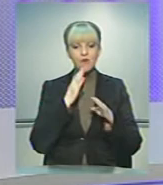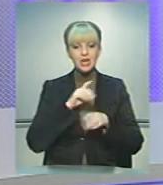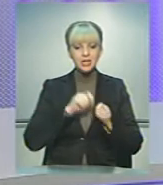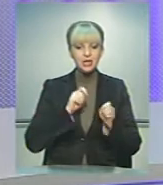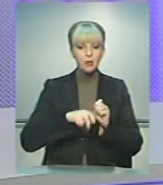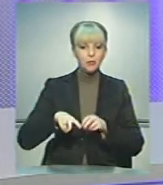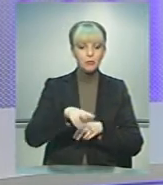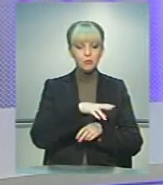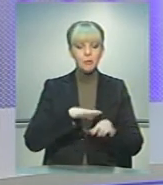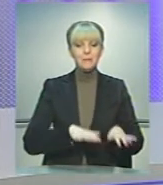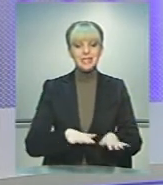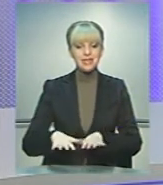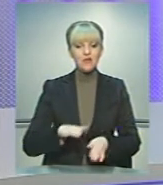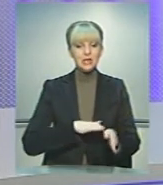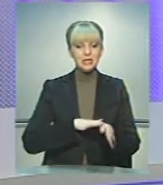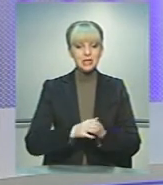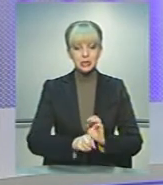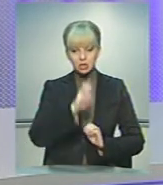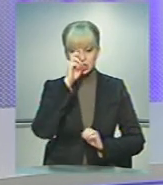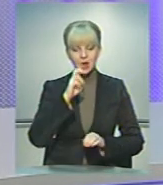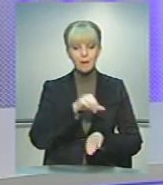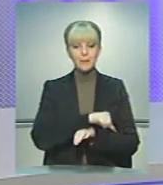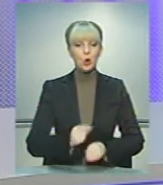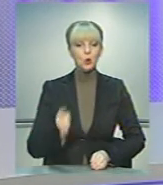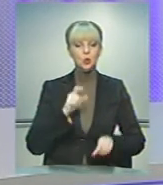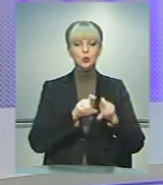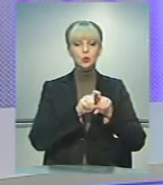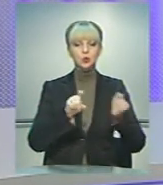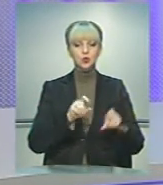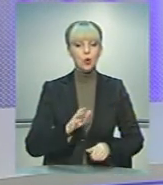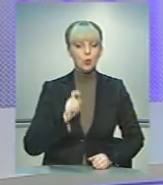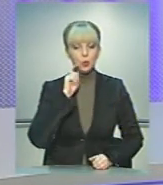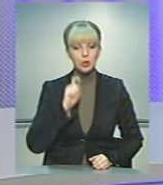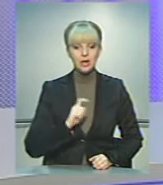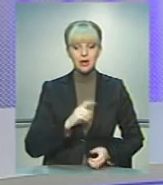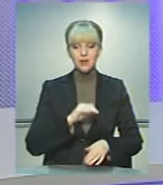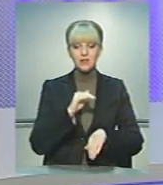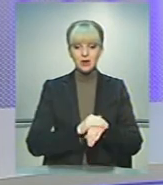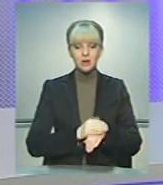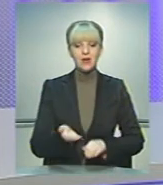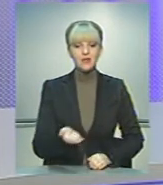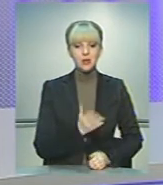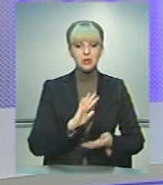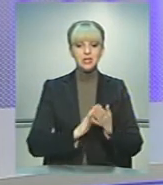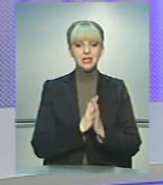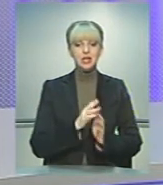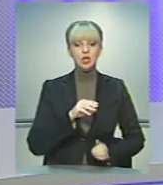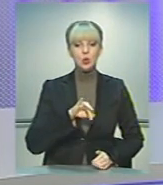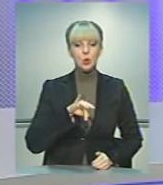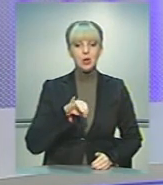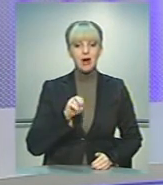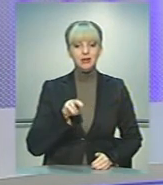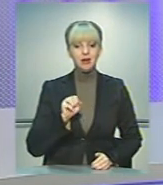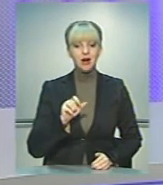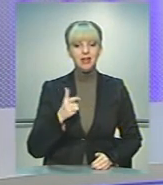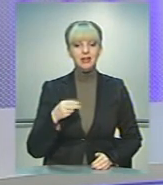моніторингу місцевості, здійсненого Державною прикордонною службою України, яким виявлено вирубку у селі Турятка